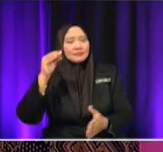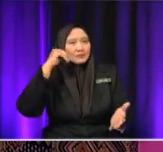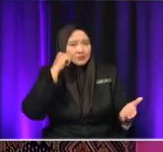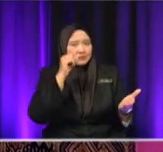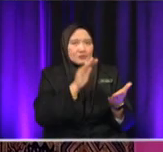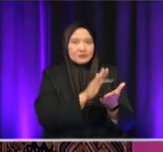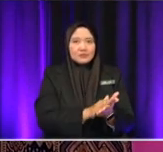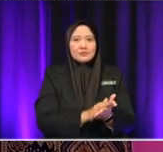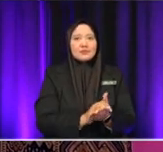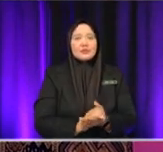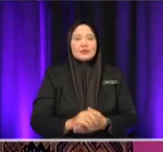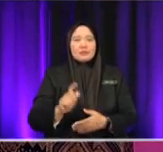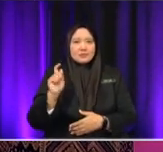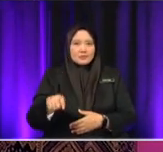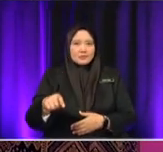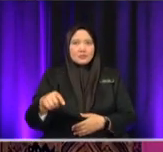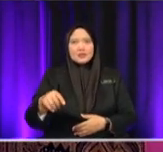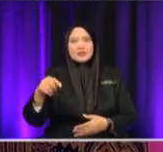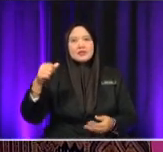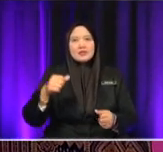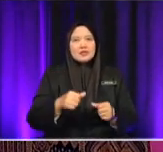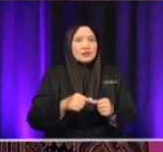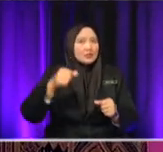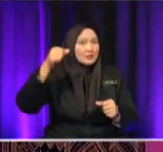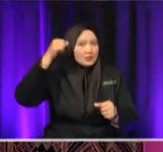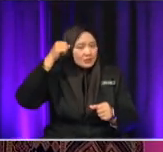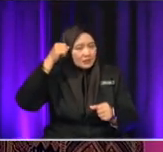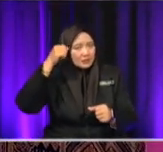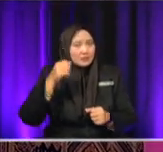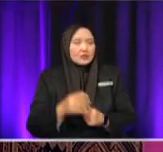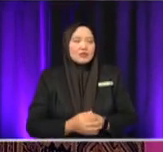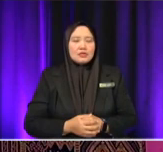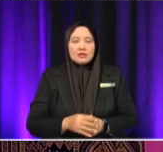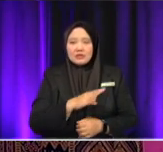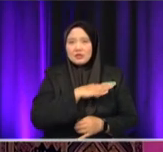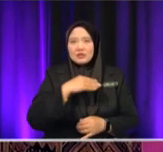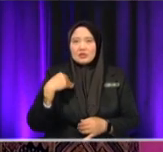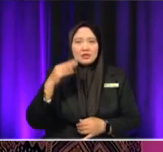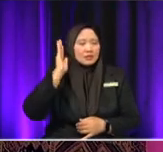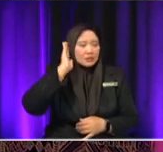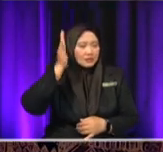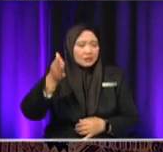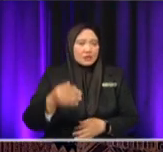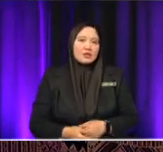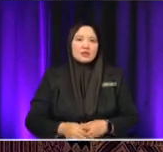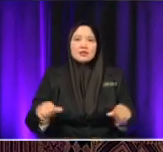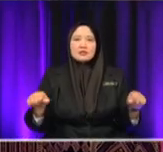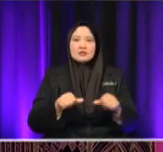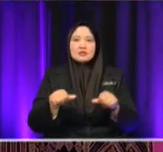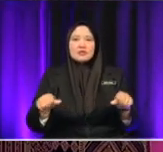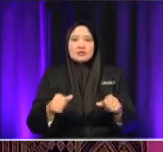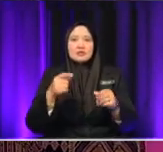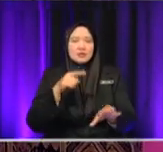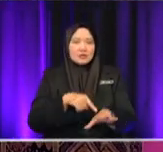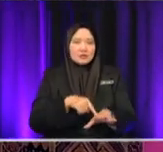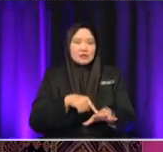akan nanti anak-anak murid kita akan jadi Seorang Istri mereka boleh mengaplikasikan dalam kehidupan kita kembali kita ingat kembali yang